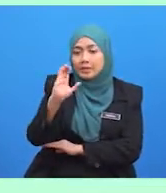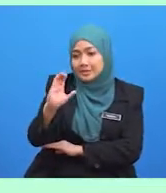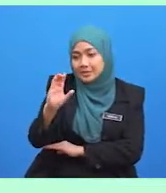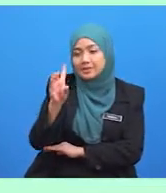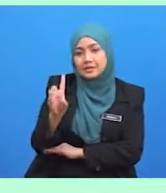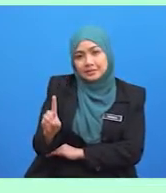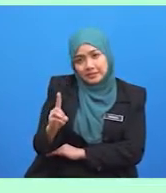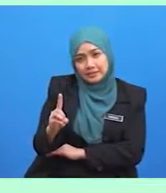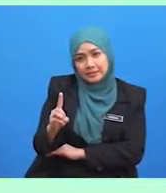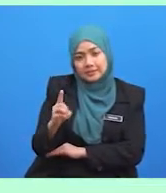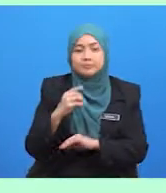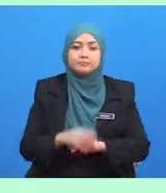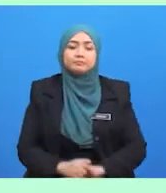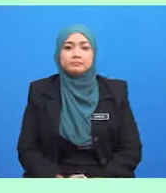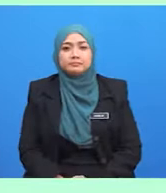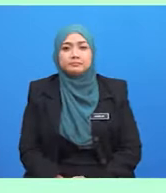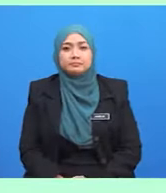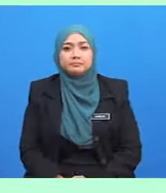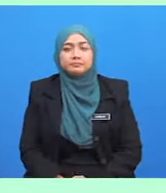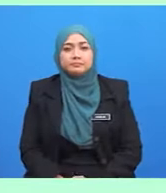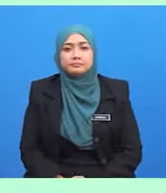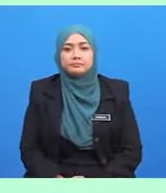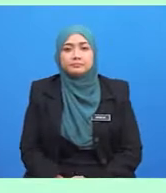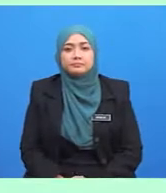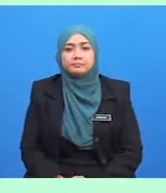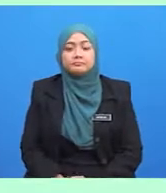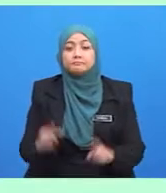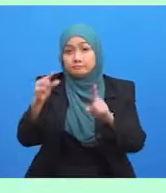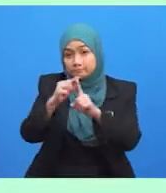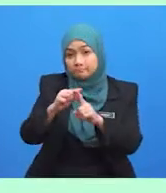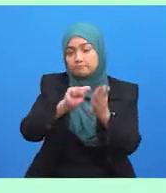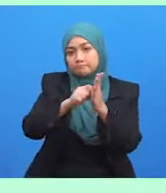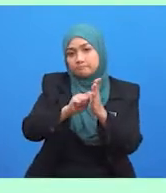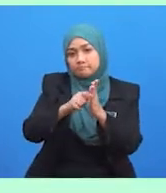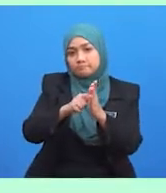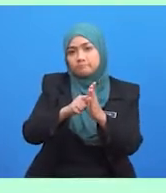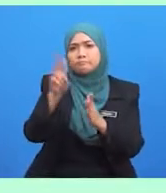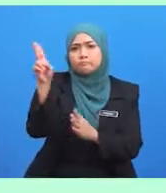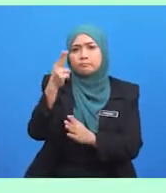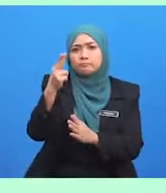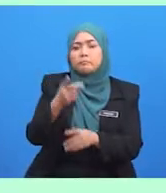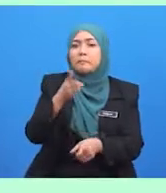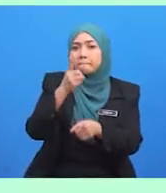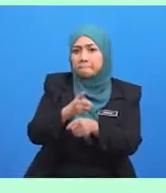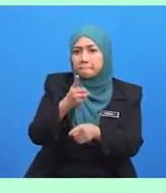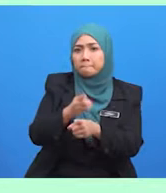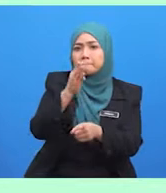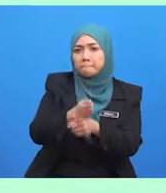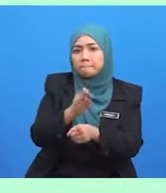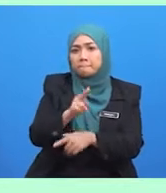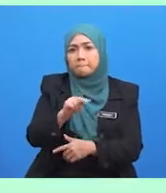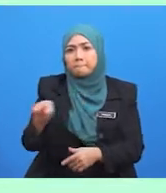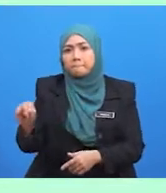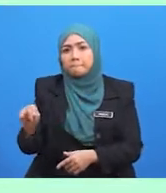Embargo, D. Kawalan pertukaran asing. Kata kuncinya ialah hanya untuk membenarkan pengimport